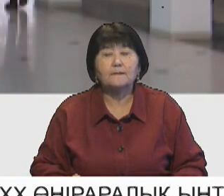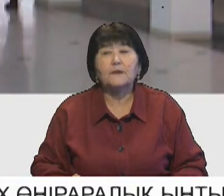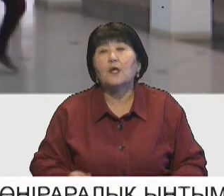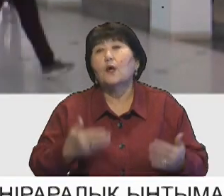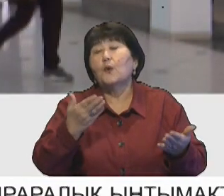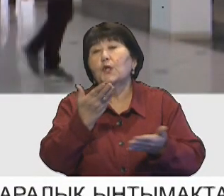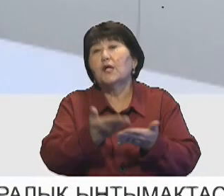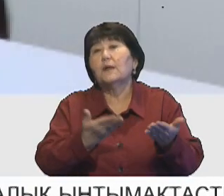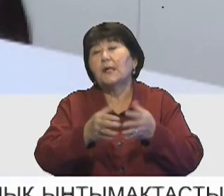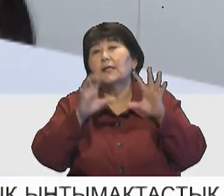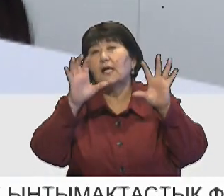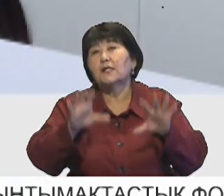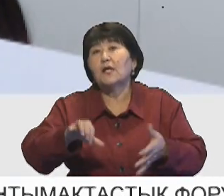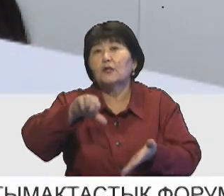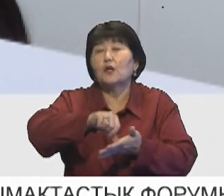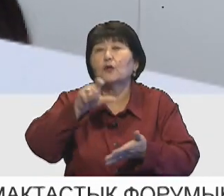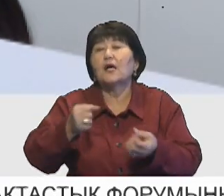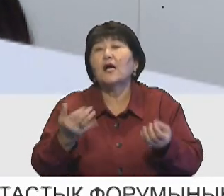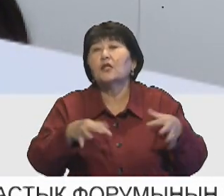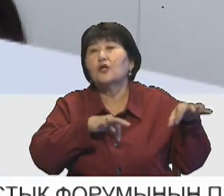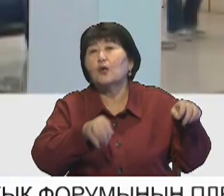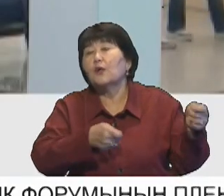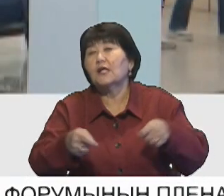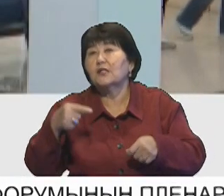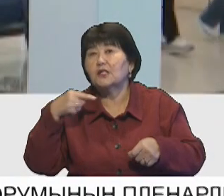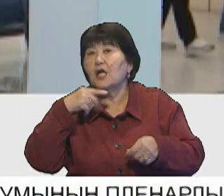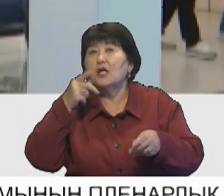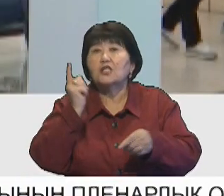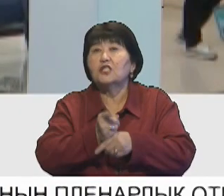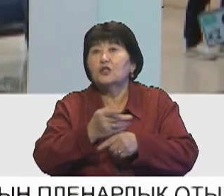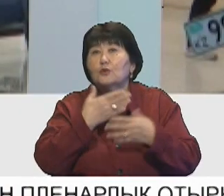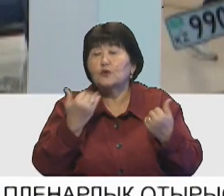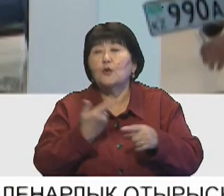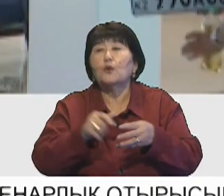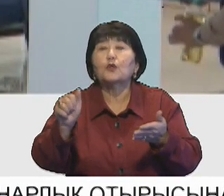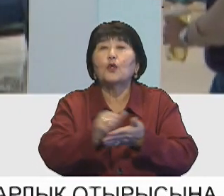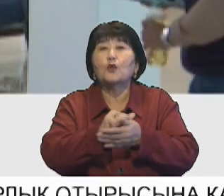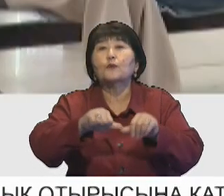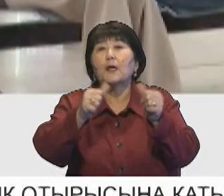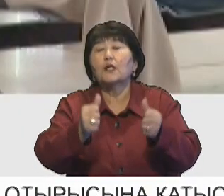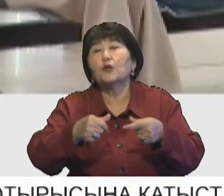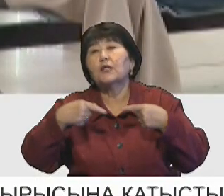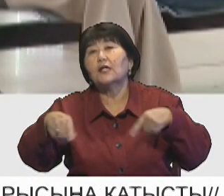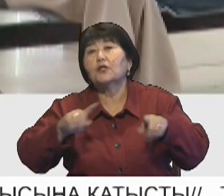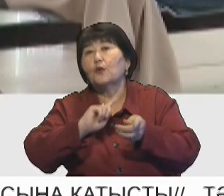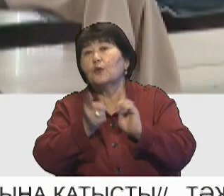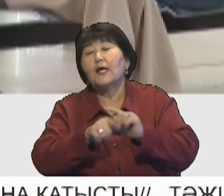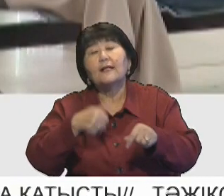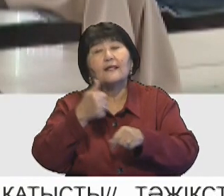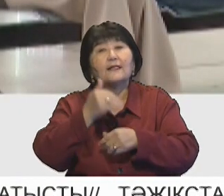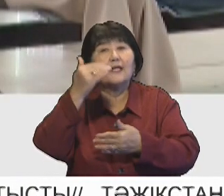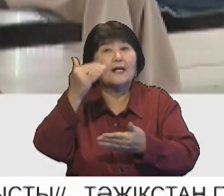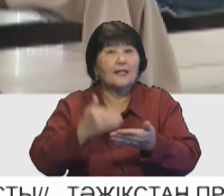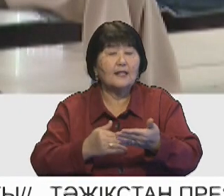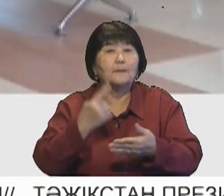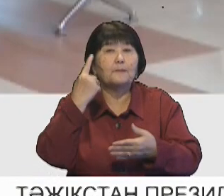Оның мәліметінше заңды тұлғалар қанша көлік әкелсе де шектеу жоқ. Ал жеке тұлғалардың құжат рәсімдеу тәсілі өзгермек. Негізгі талап жылына